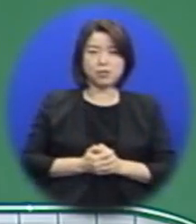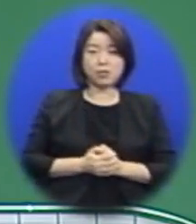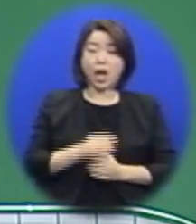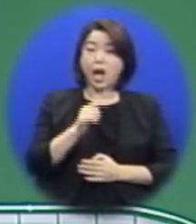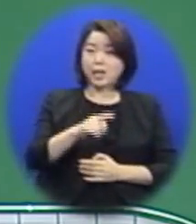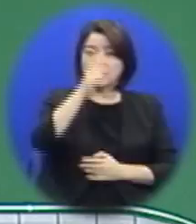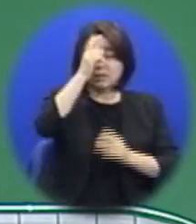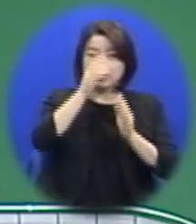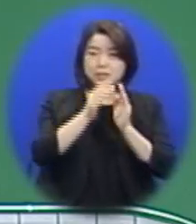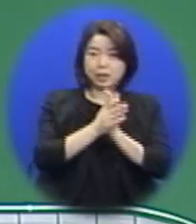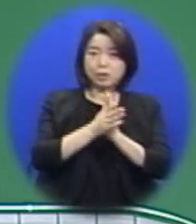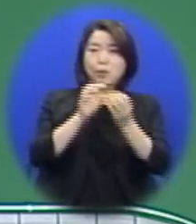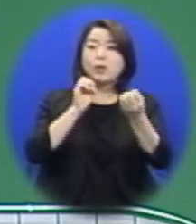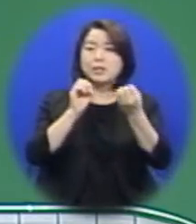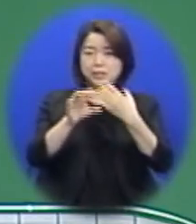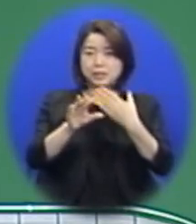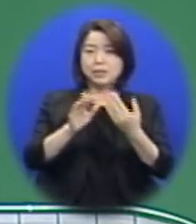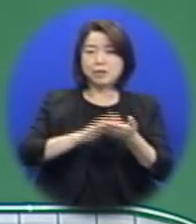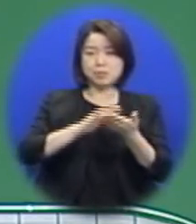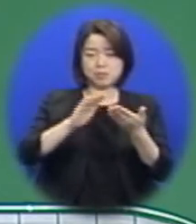이것이 기도 응답인